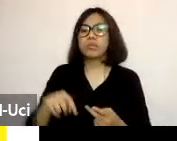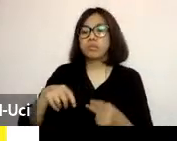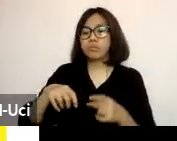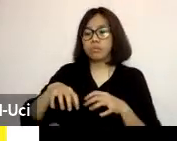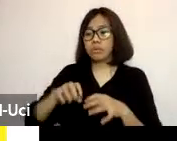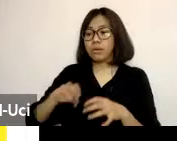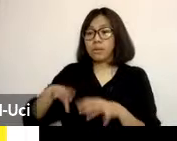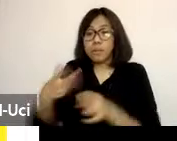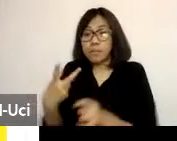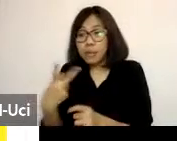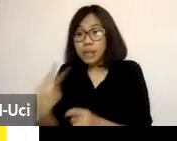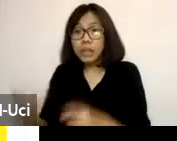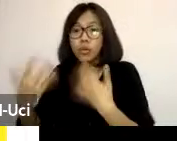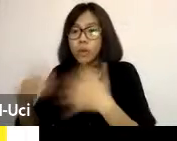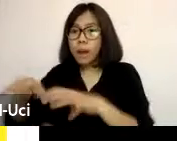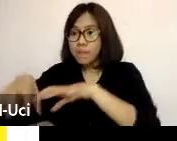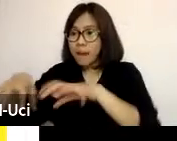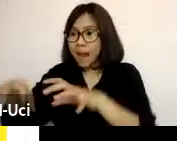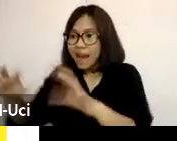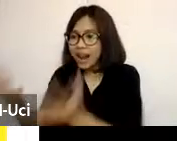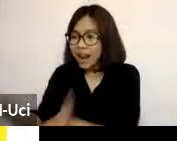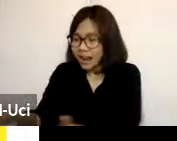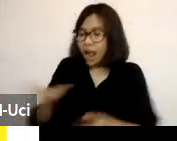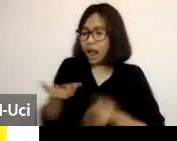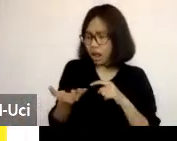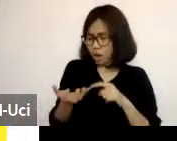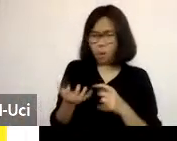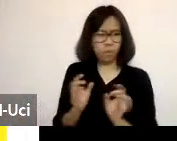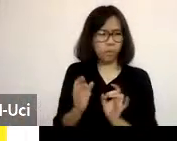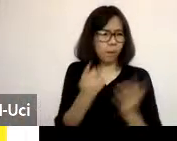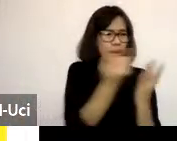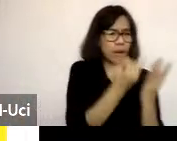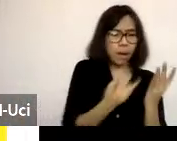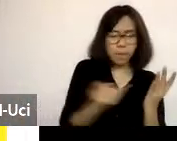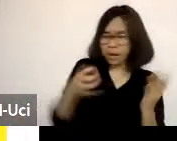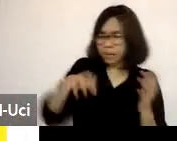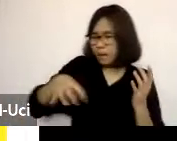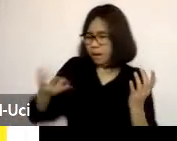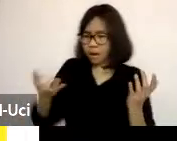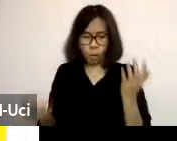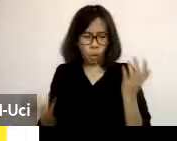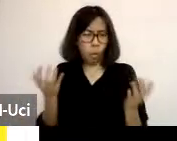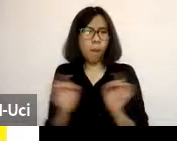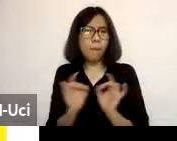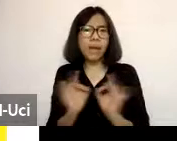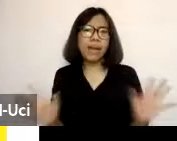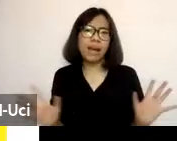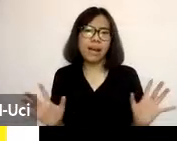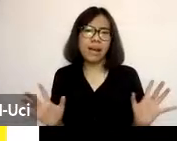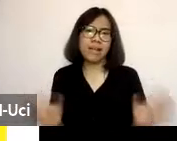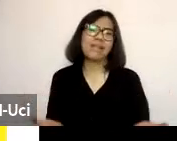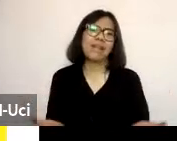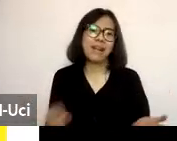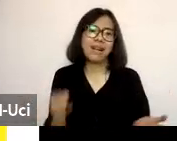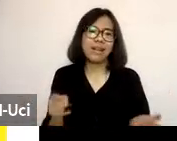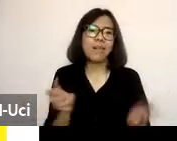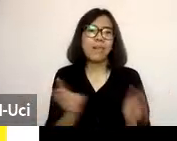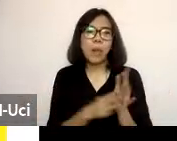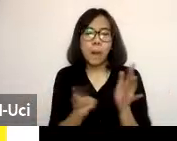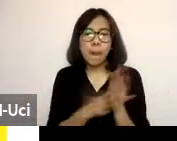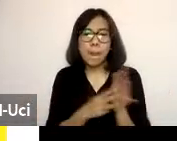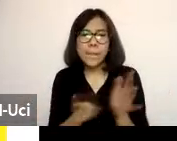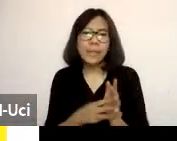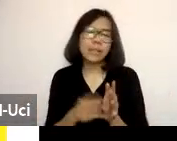sesuai 15,3 hapusen ini artinya potret-potret ke atas sengketa dalam